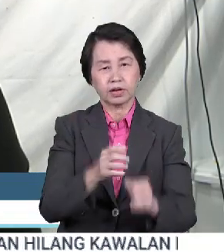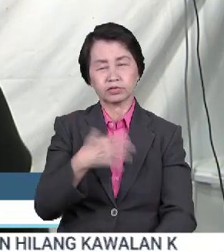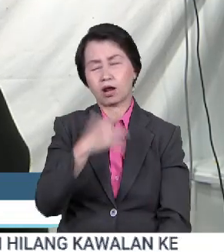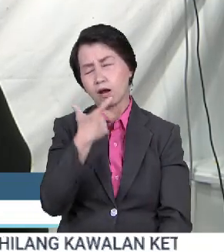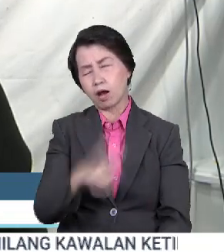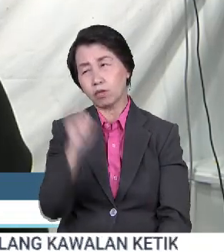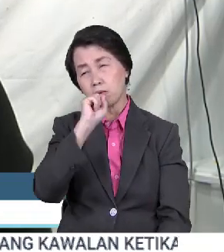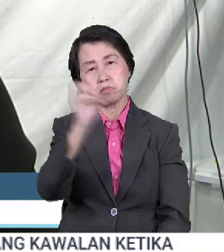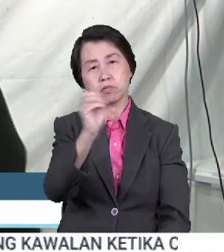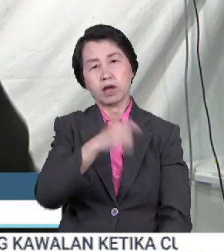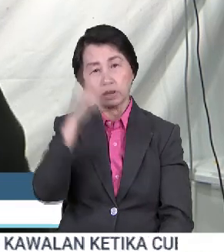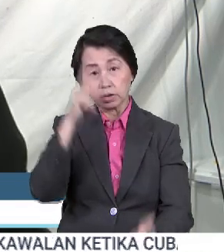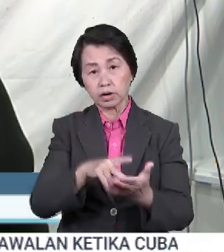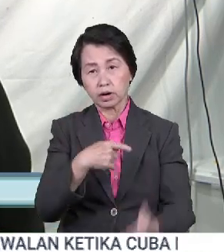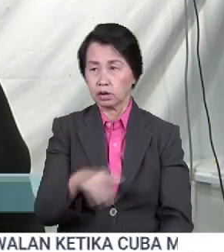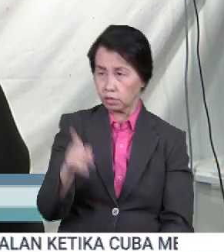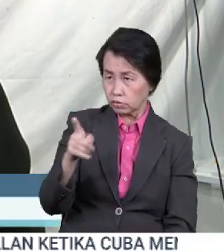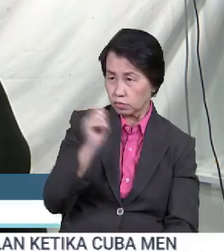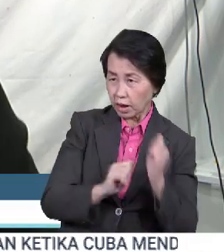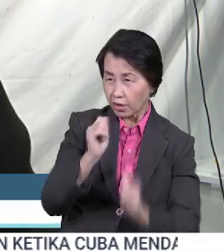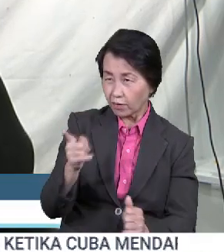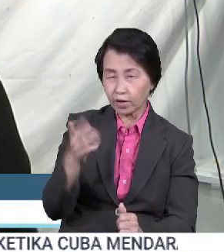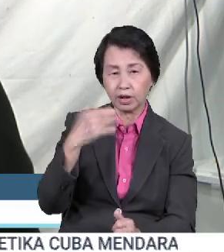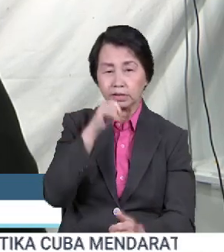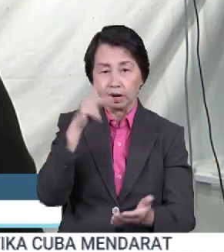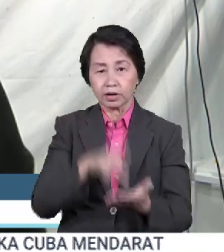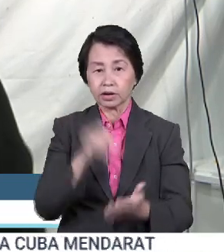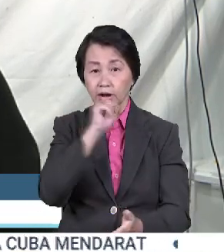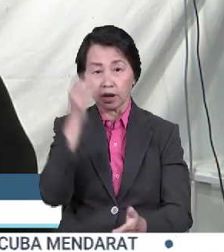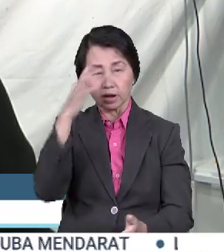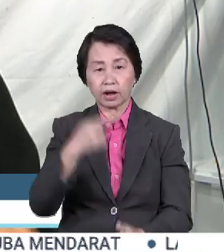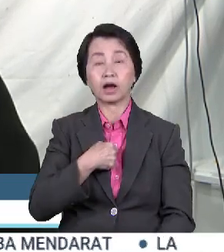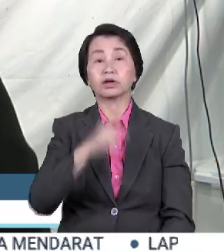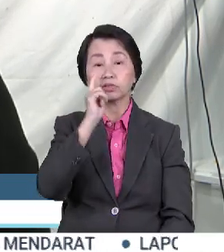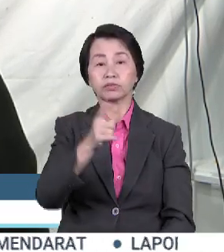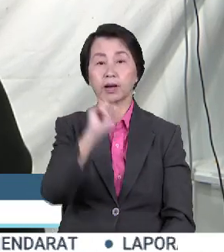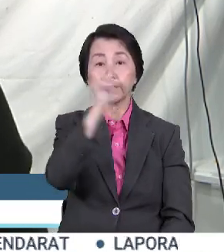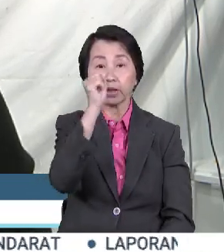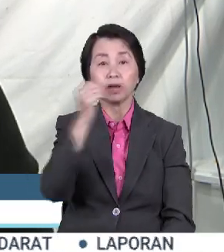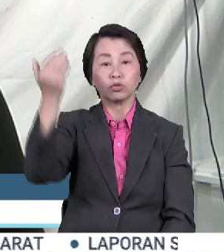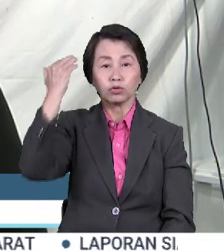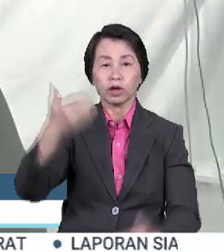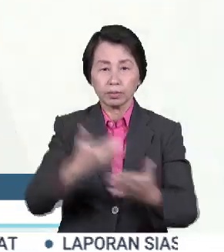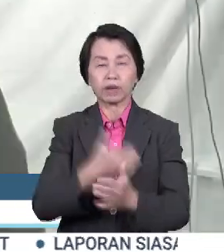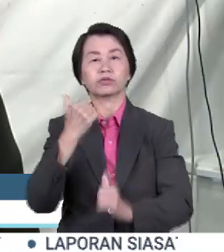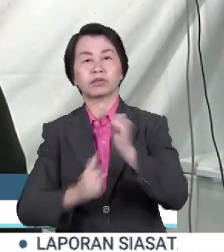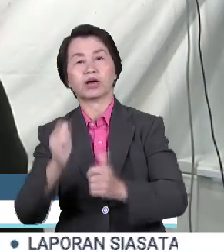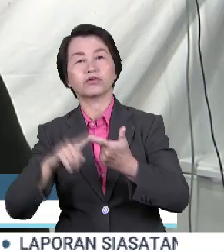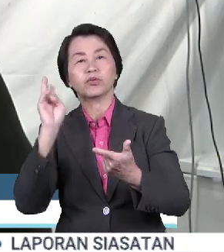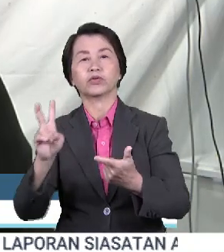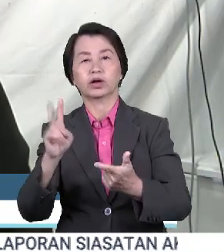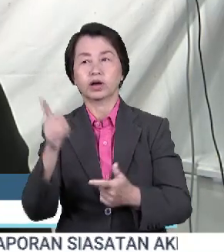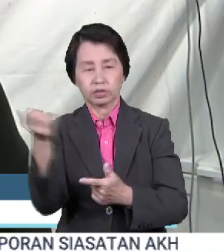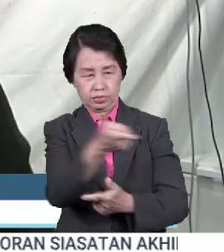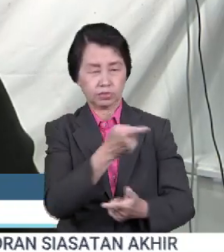lama. Ada yang kenal saya, ini pelakon. Dan tak kenal saya sebagai penyanyi. Saya sebenarnya penyanyi dulu, baru saya berlakon. Penonton-penonton